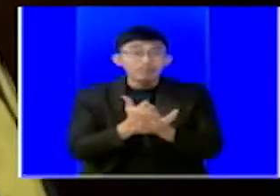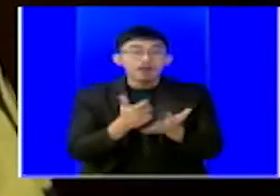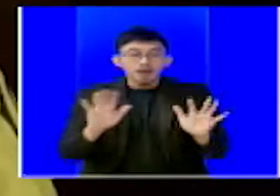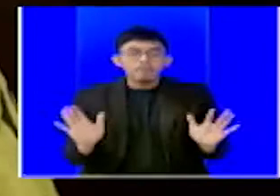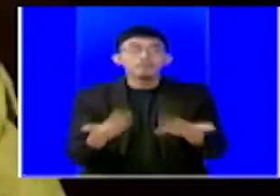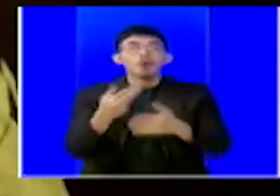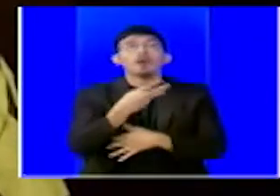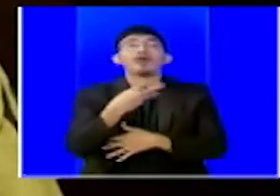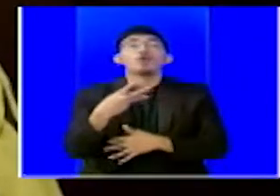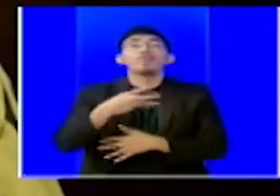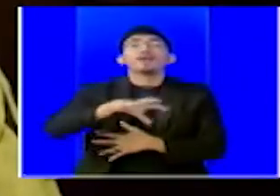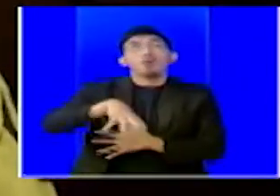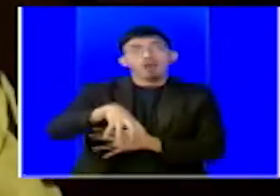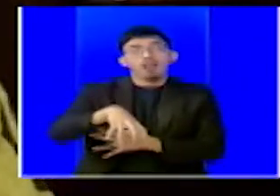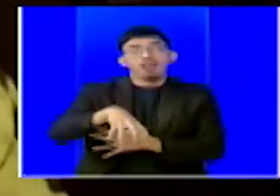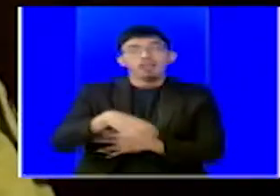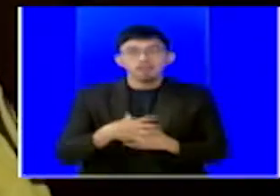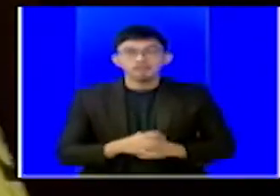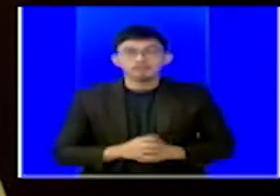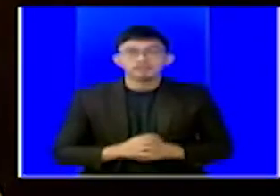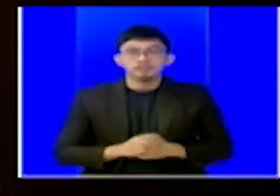Sudah saatnya kita hidup